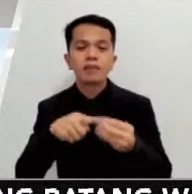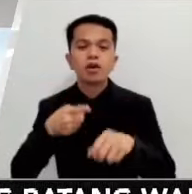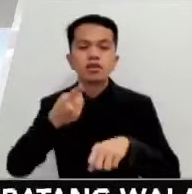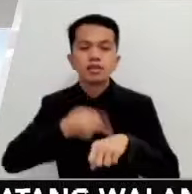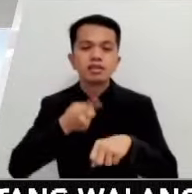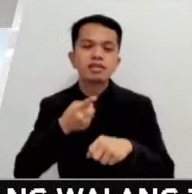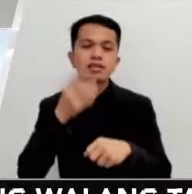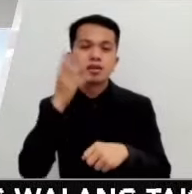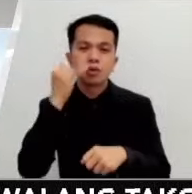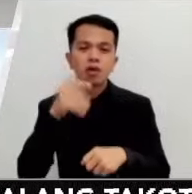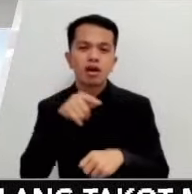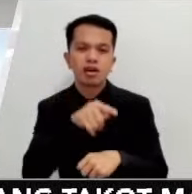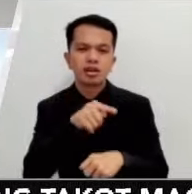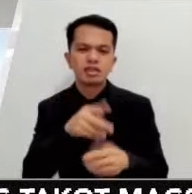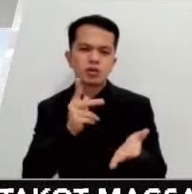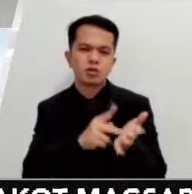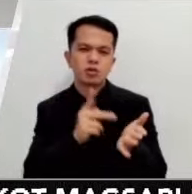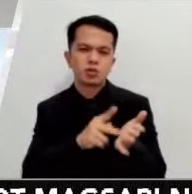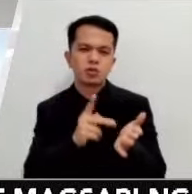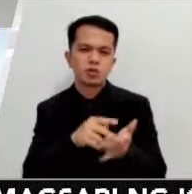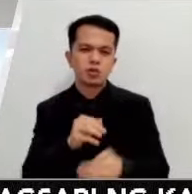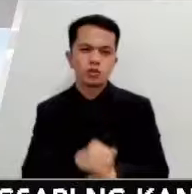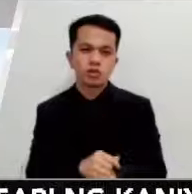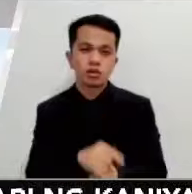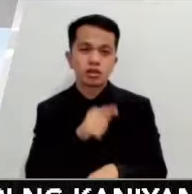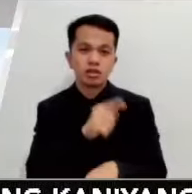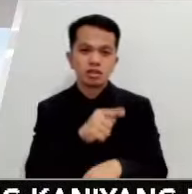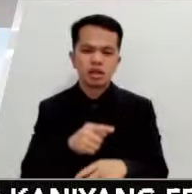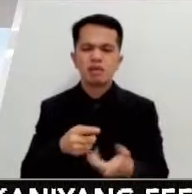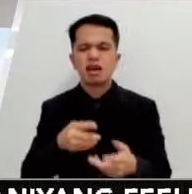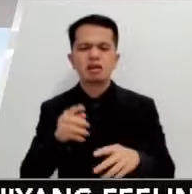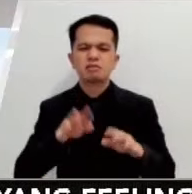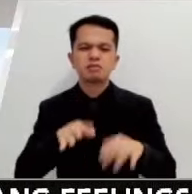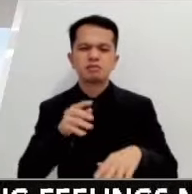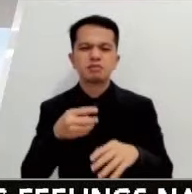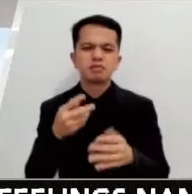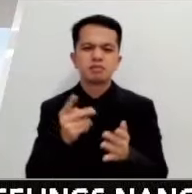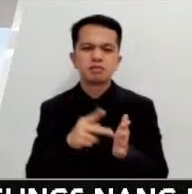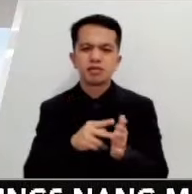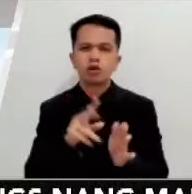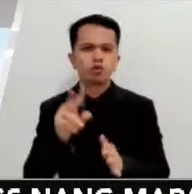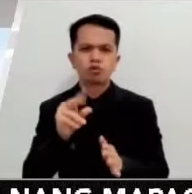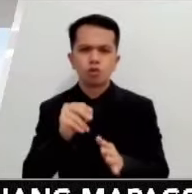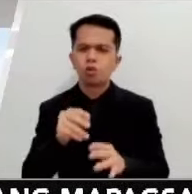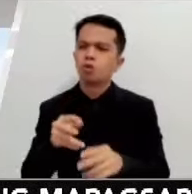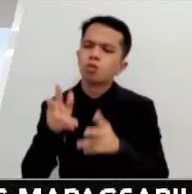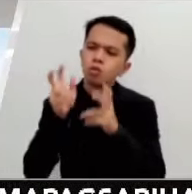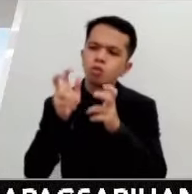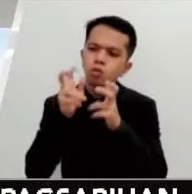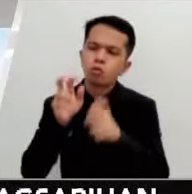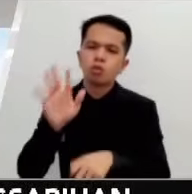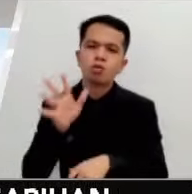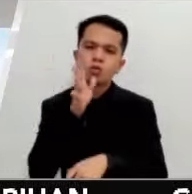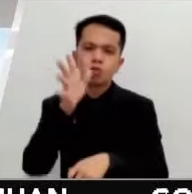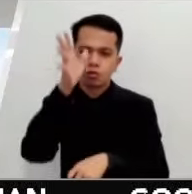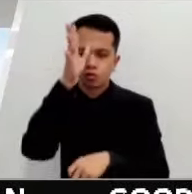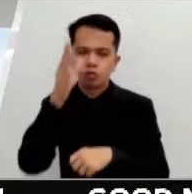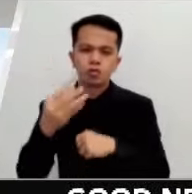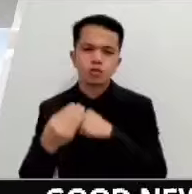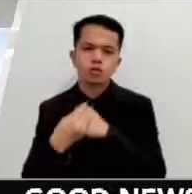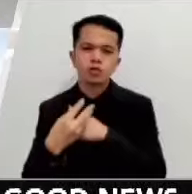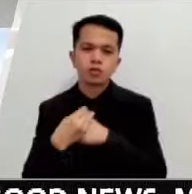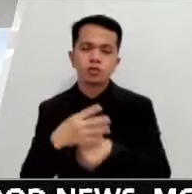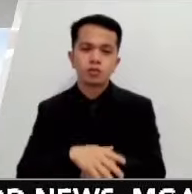slight nakakulitan. Imbis na mag-tantrums, sa pakikinig sa paalala ng kanyang mga magulang. Malambing din ang bata